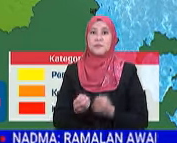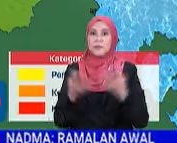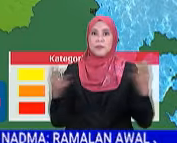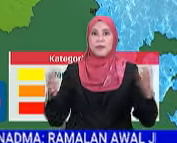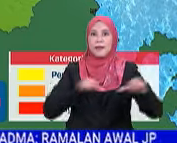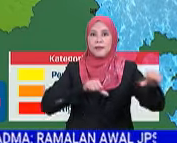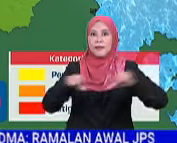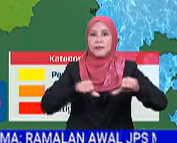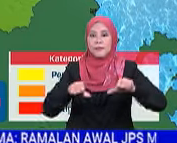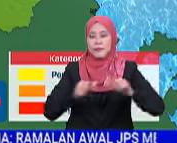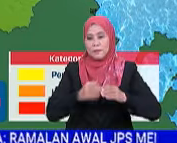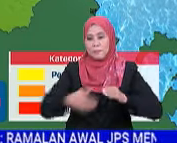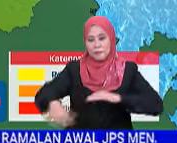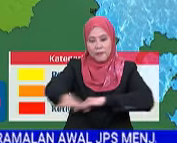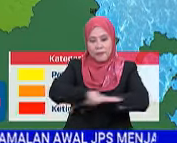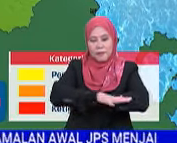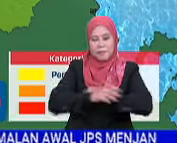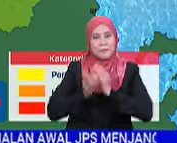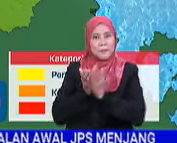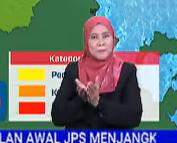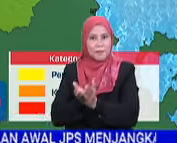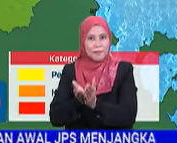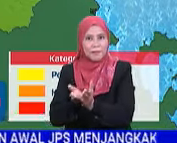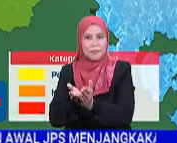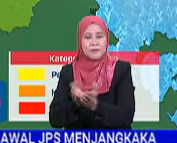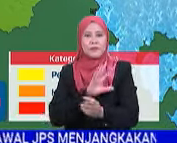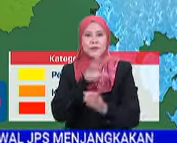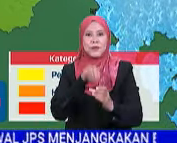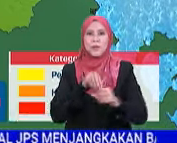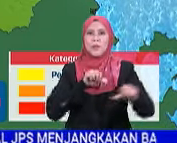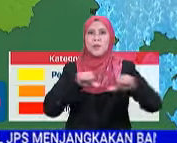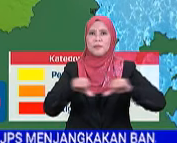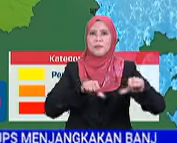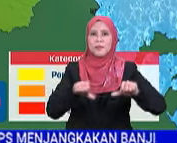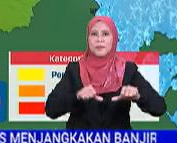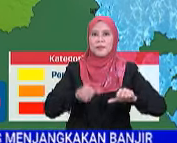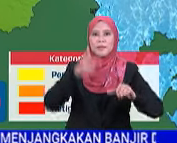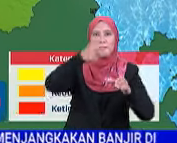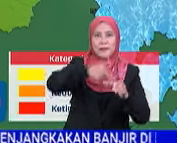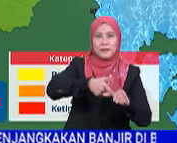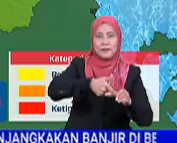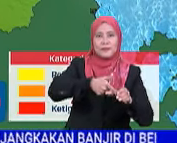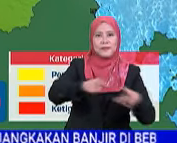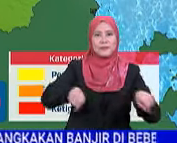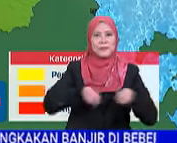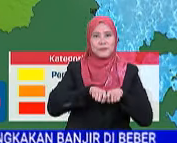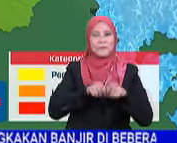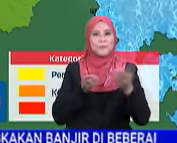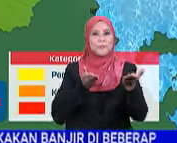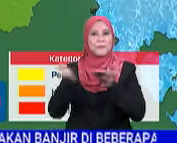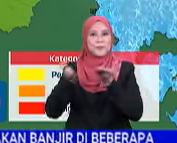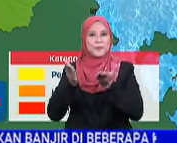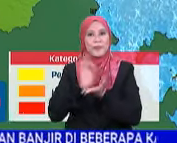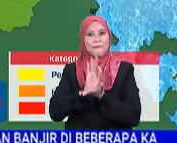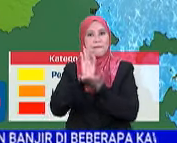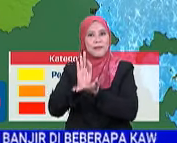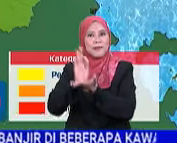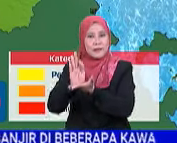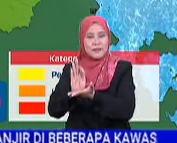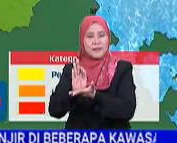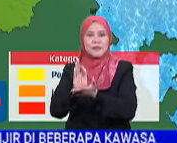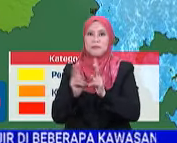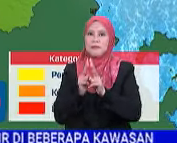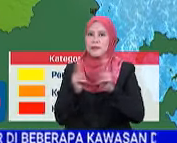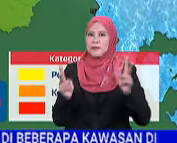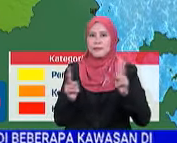kebanyakan aktiviti pantai dan juga perkapalan, termasuklah aktiviti di pelantar minyak dan juga perkhidmatan feri adalah